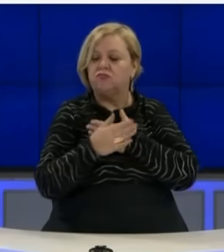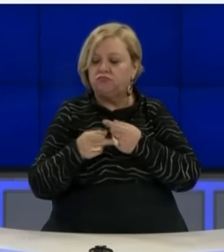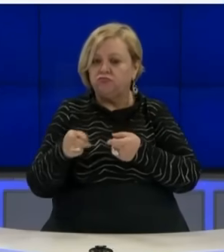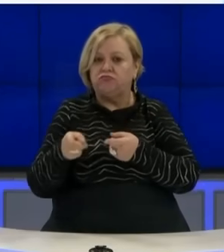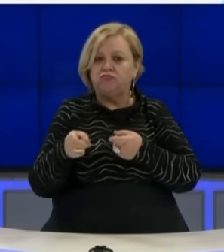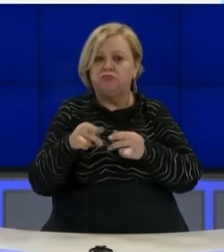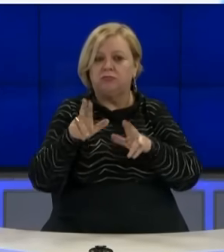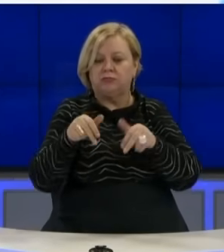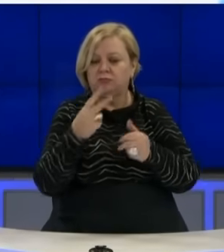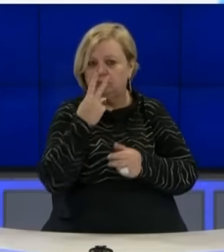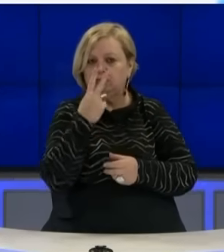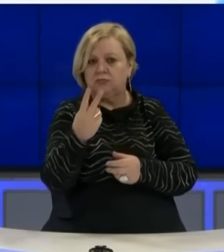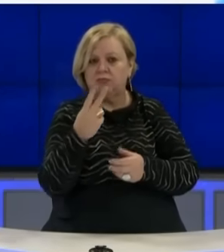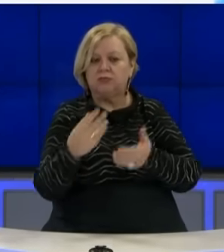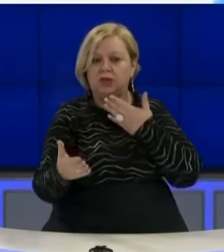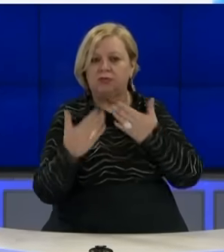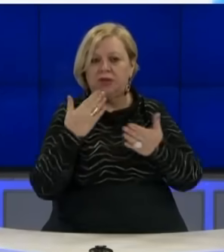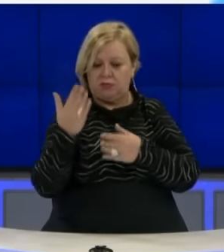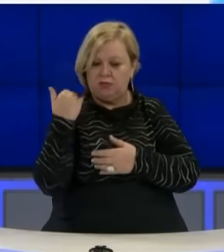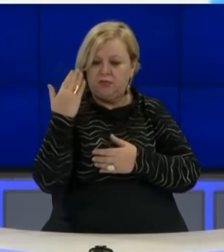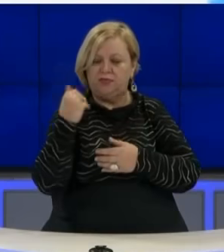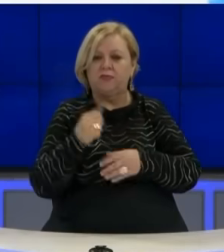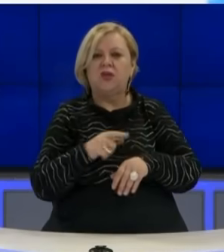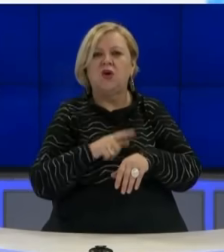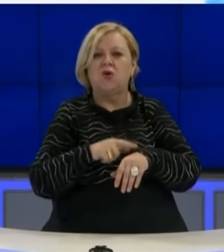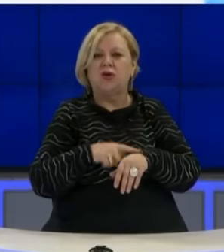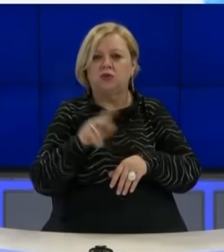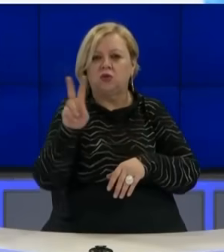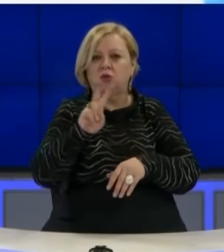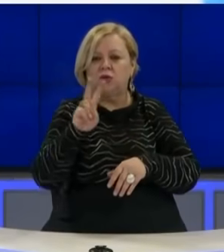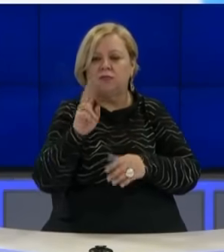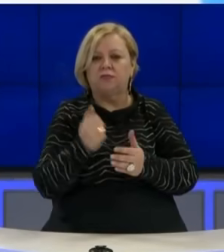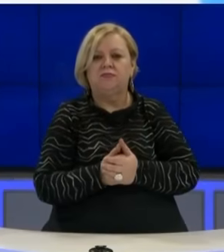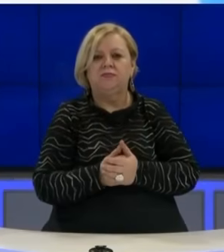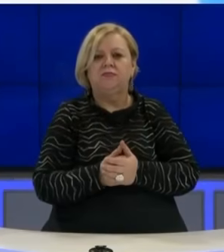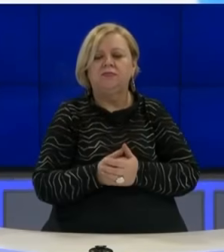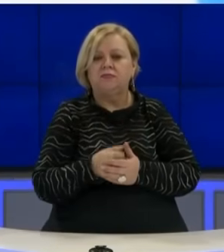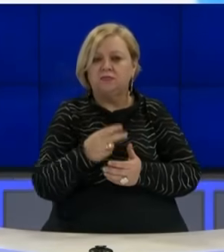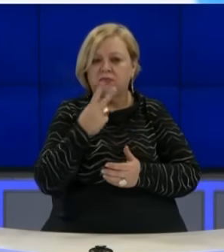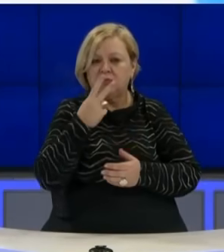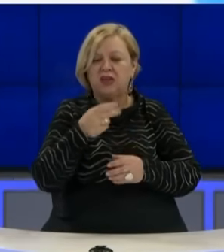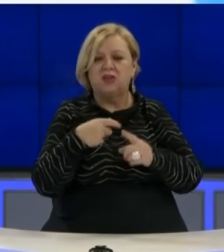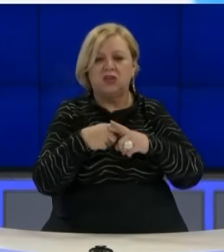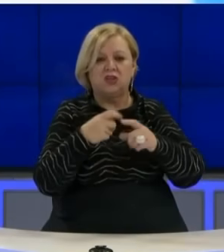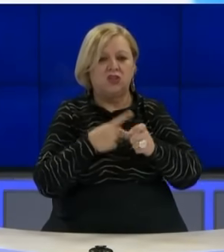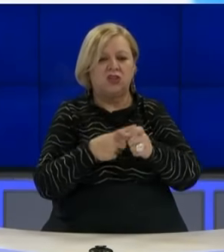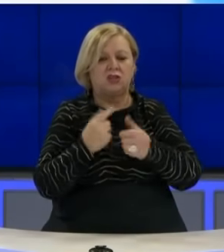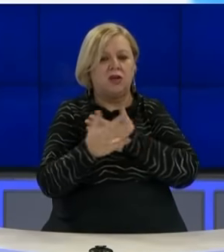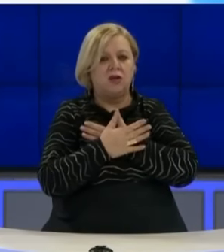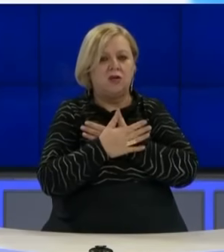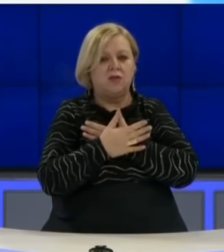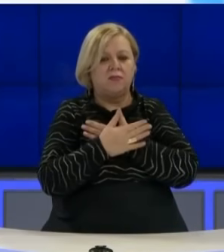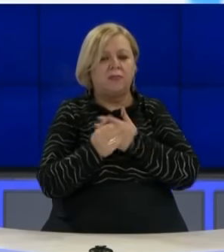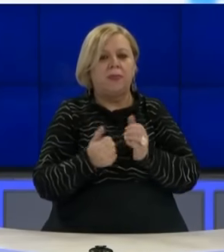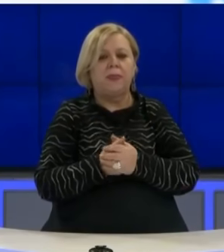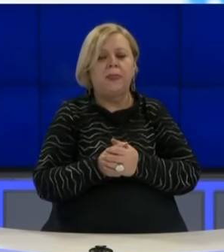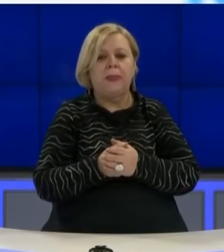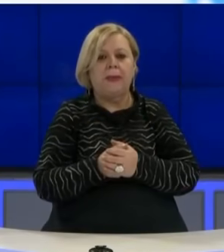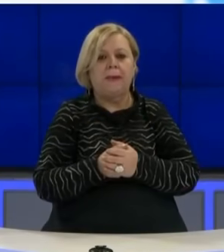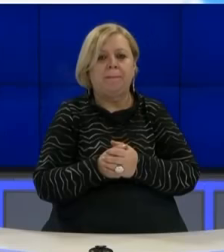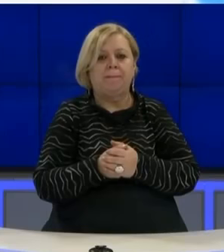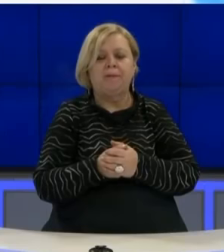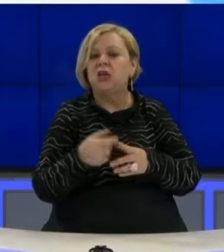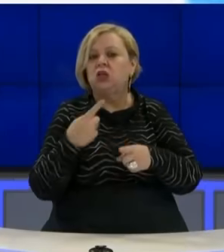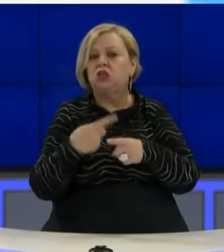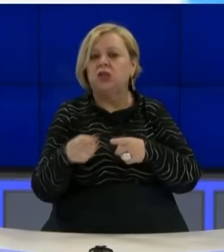në mbledhjen e mëhershme të nisur në ora 14 për plasjet mëdha këtu në Komisionin Qendror të Zgjedhjeve, me që do thotë si